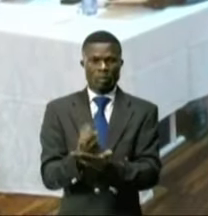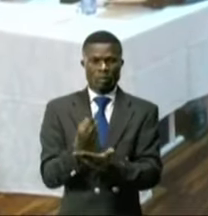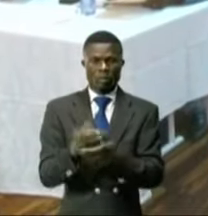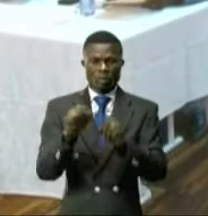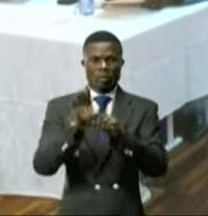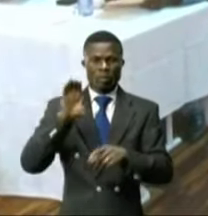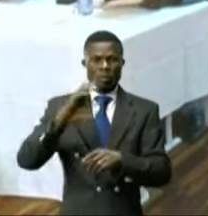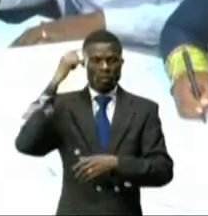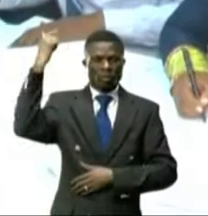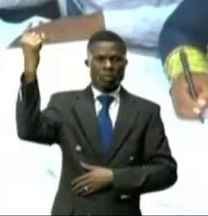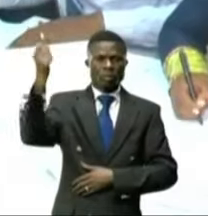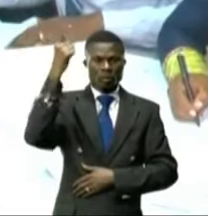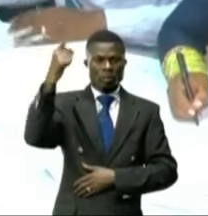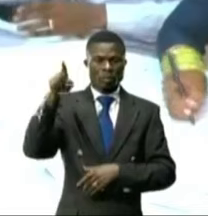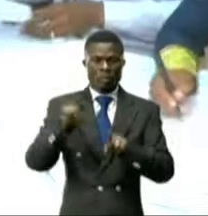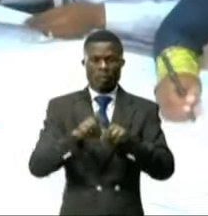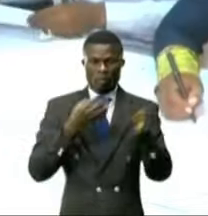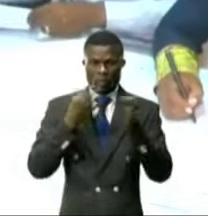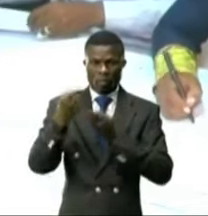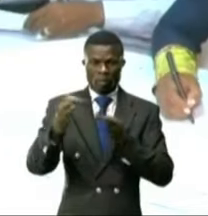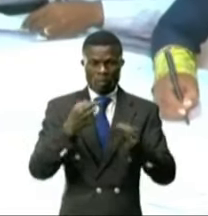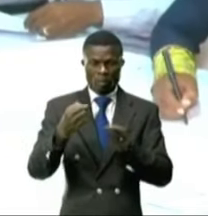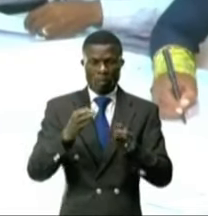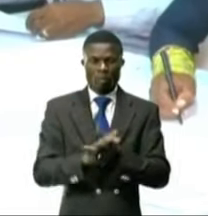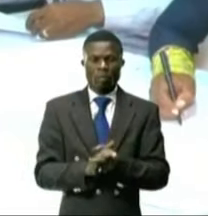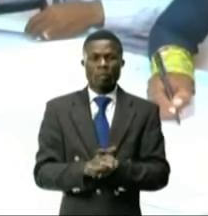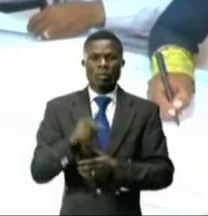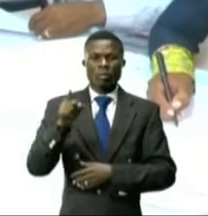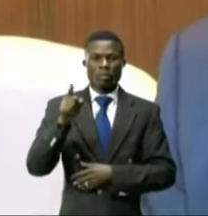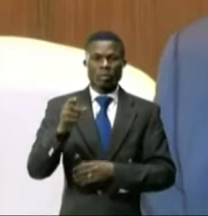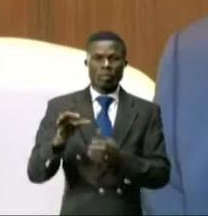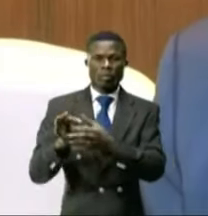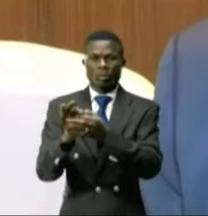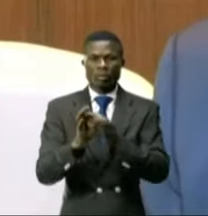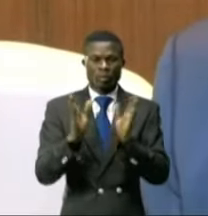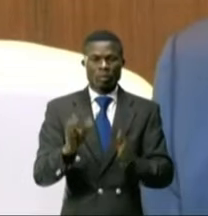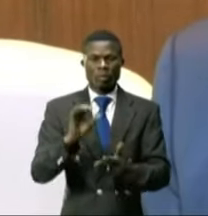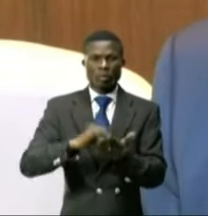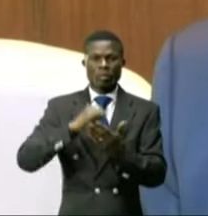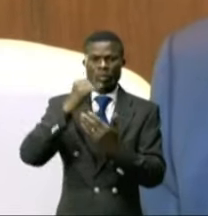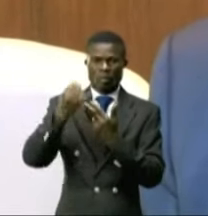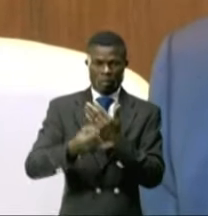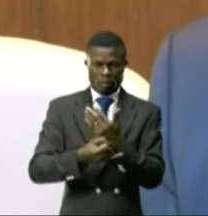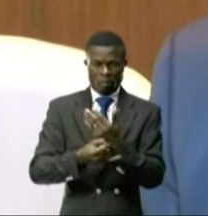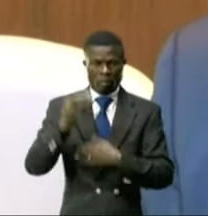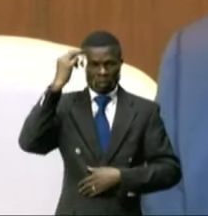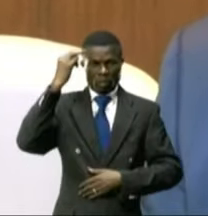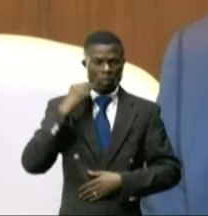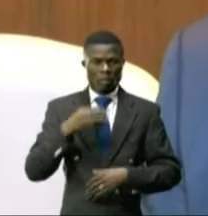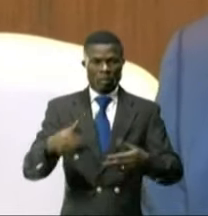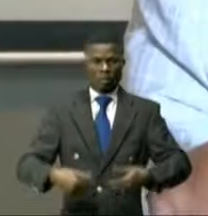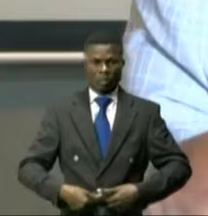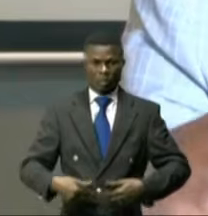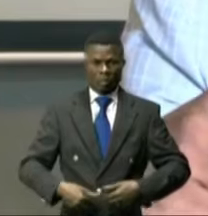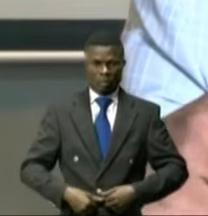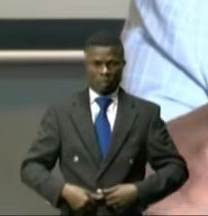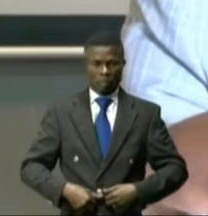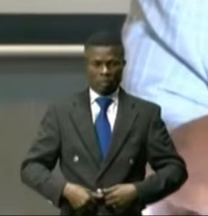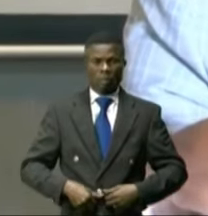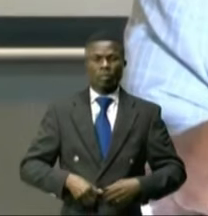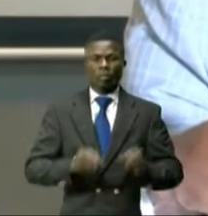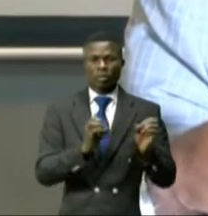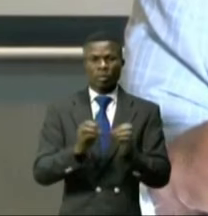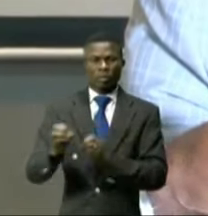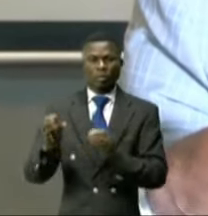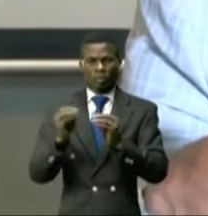de la Banque mondiale, comme l'a souligné Thierry Kayebe, coordonnateur du projet. Le ministre de la Jeunesse, qui a conduit cette